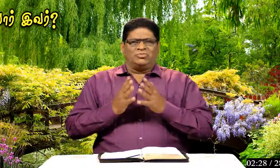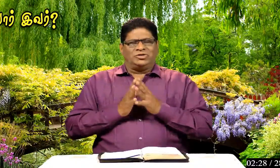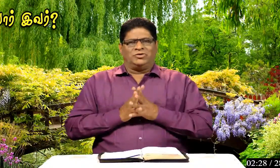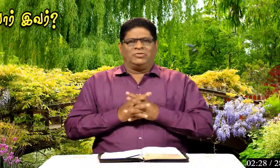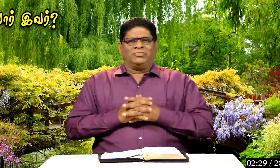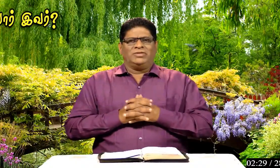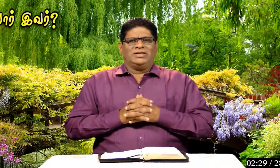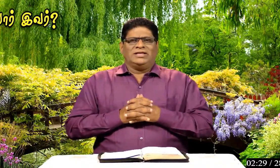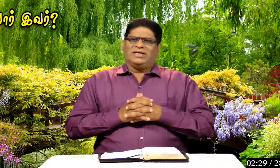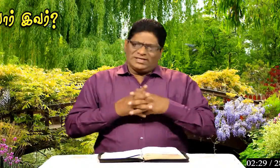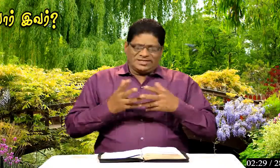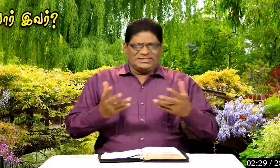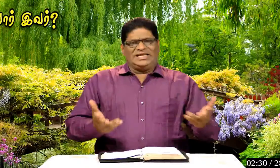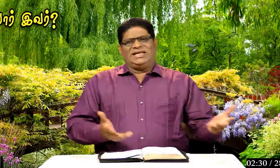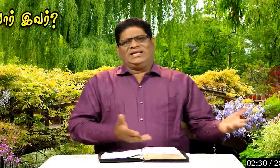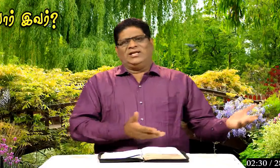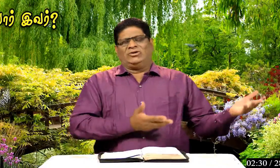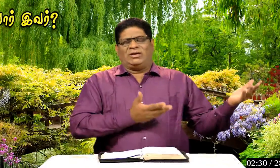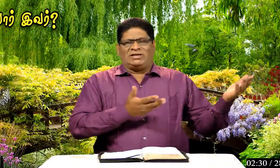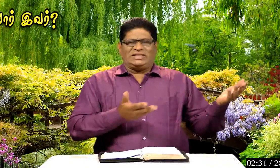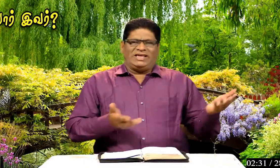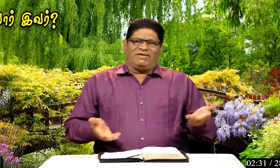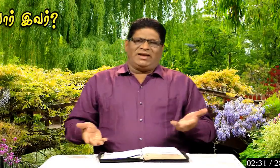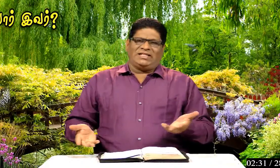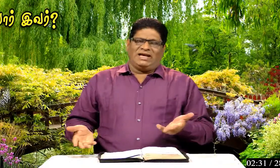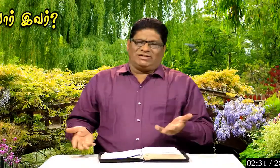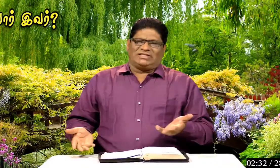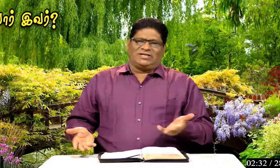அல்லது கும்பிடுகிறோம். சரி, ஏதோ